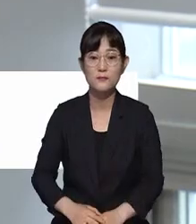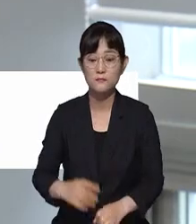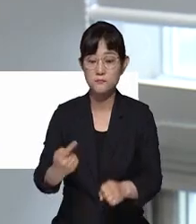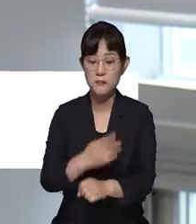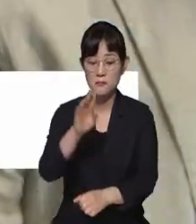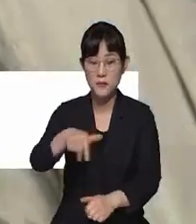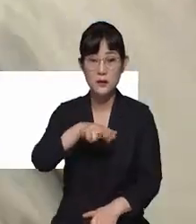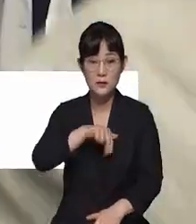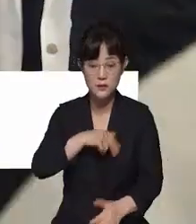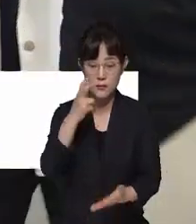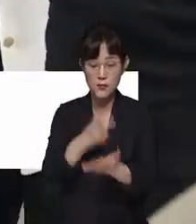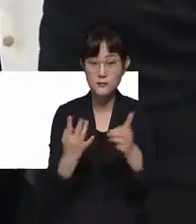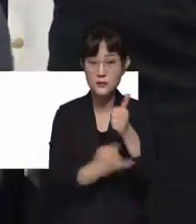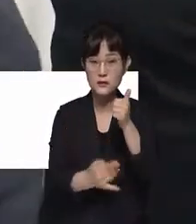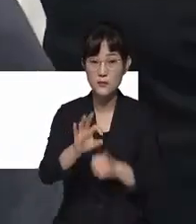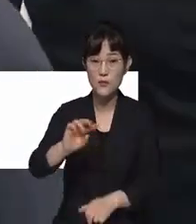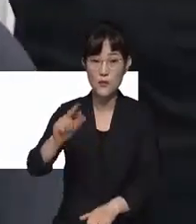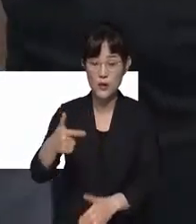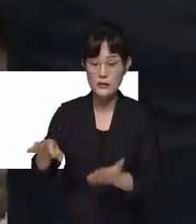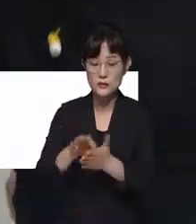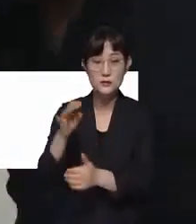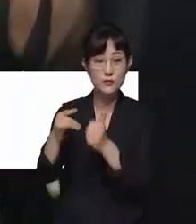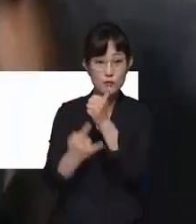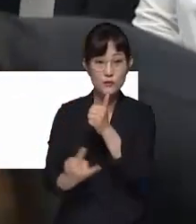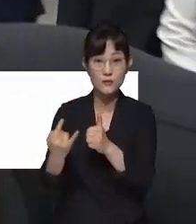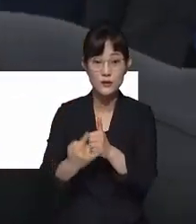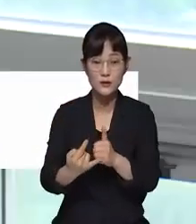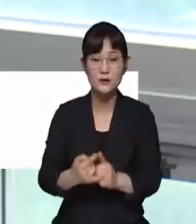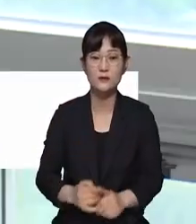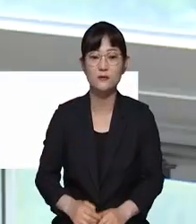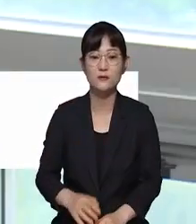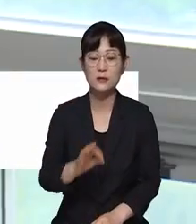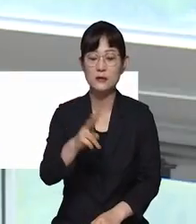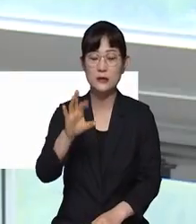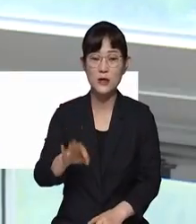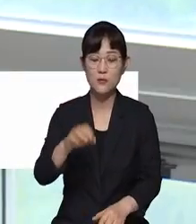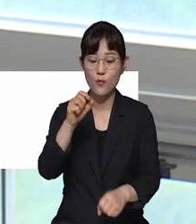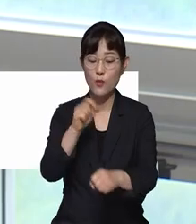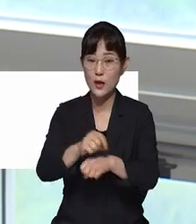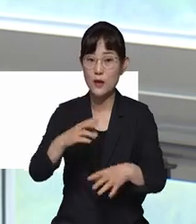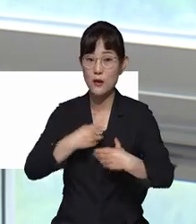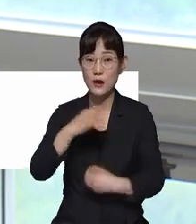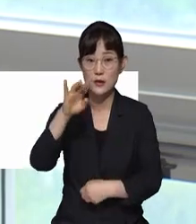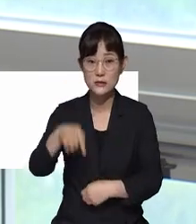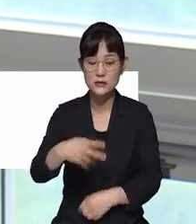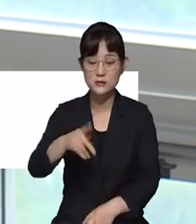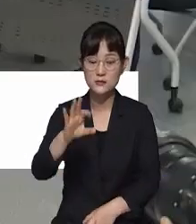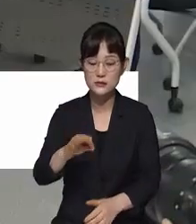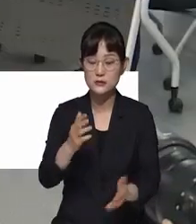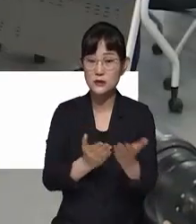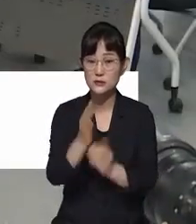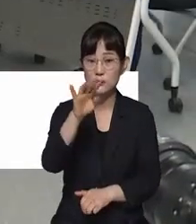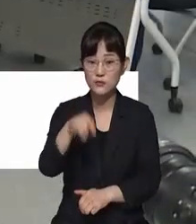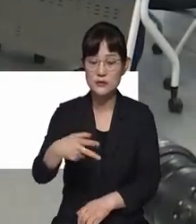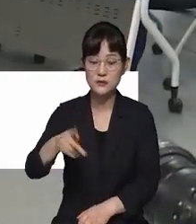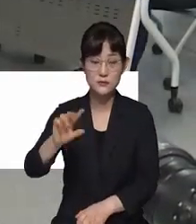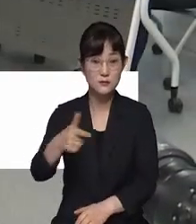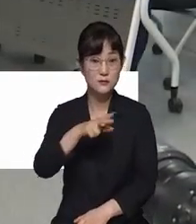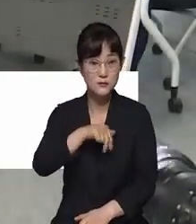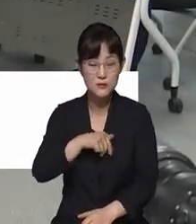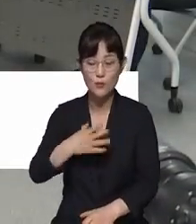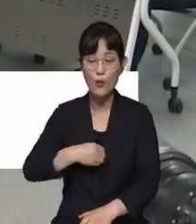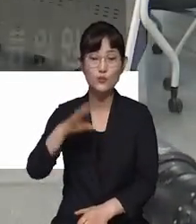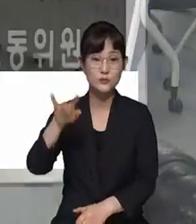밖에 박균태 법사위, 안도걸 기재위, 조인철 과방위, 양부남 행안위, 정진욱 산자위, 전진숙 복지위